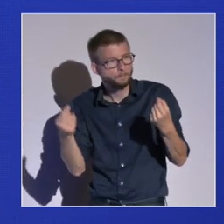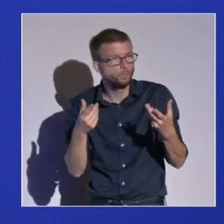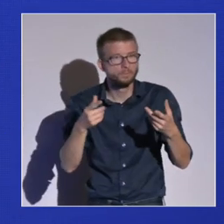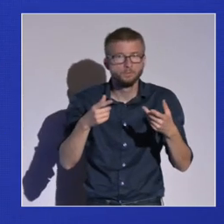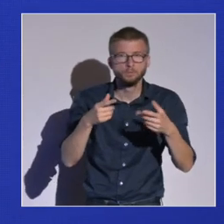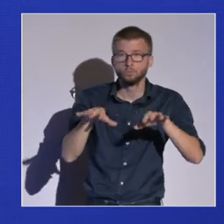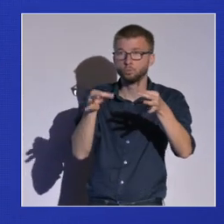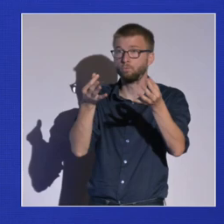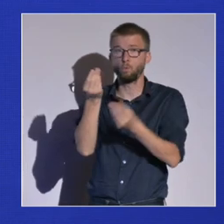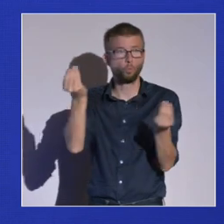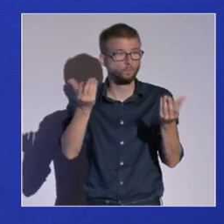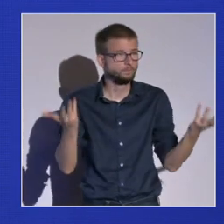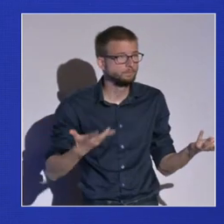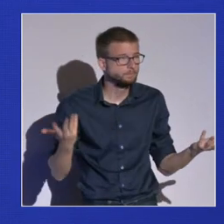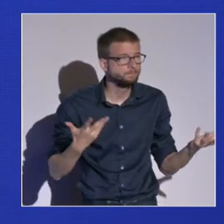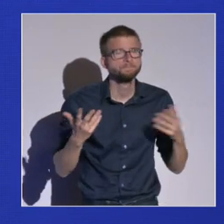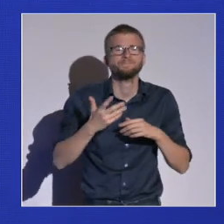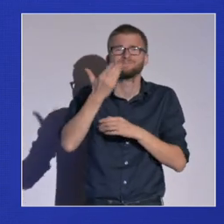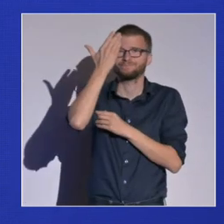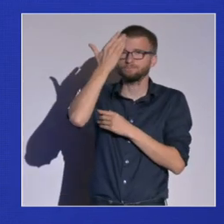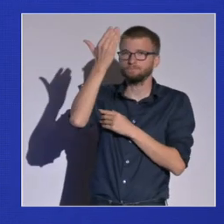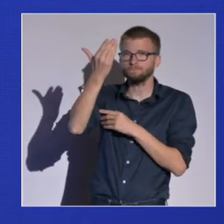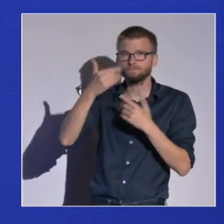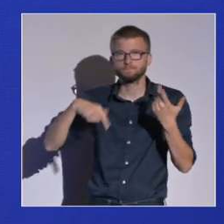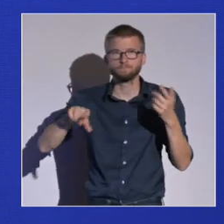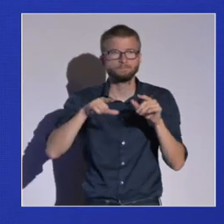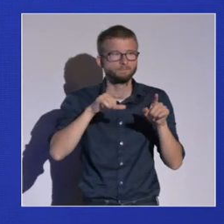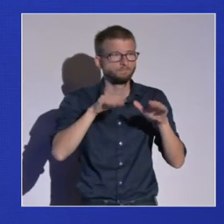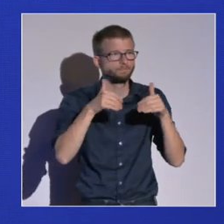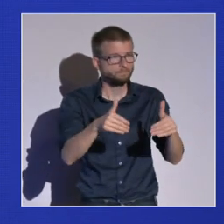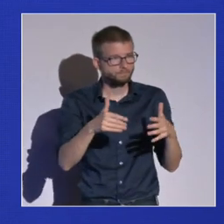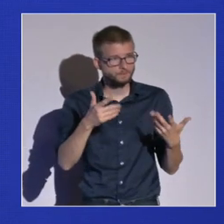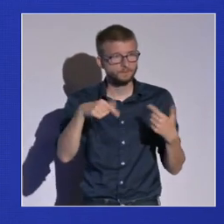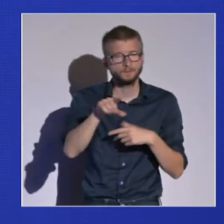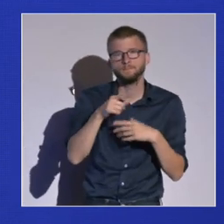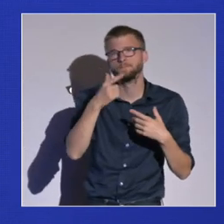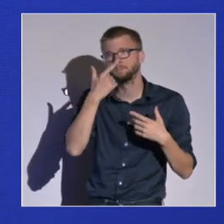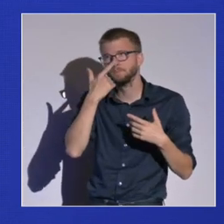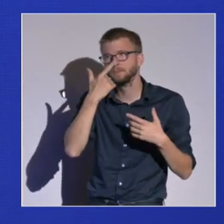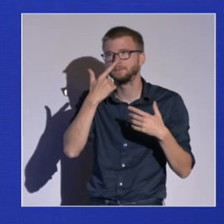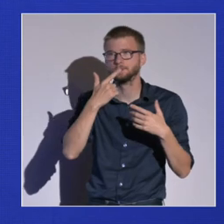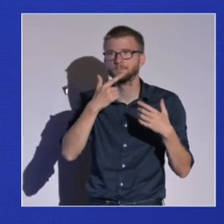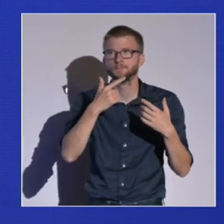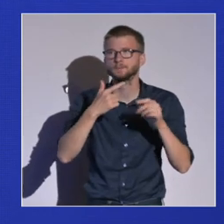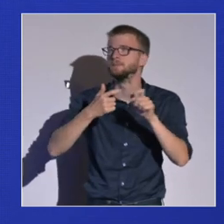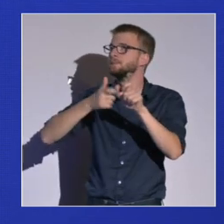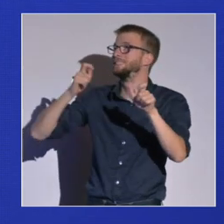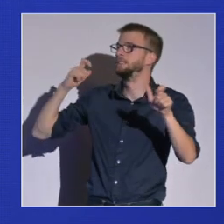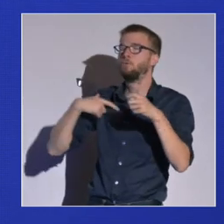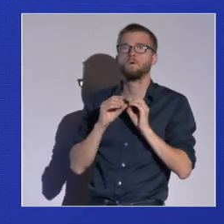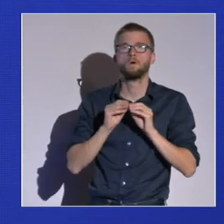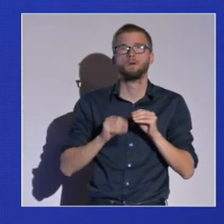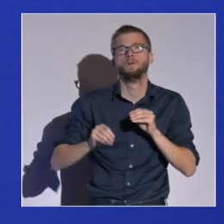si vous vous si vous que si on continue si vous vous laissiez aller à continuer ce que vous prédécesseurs ont fait